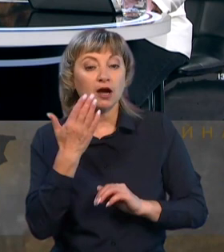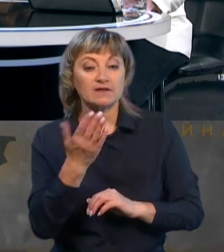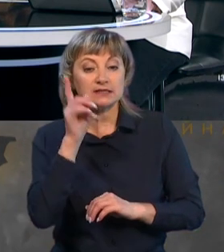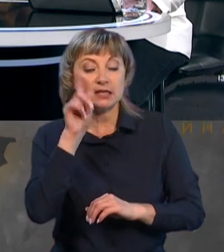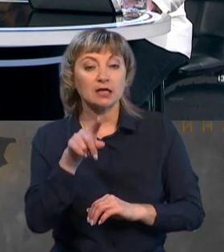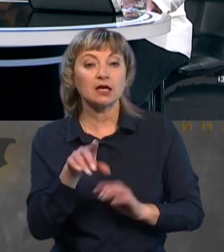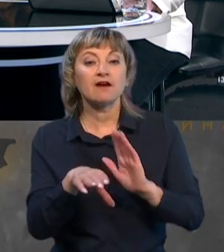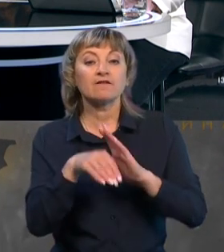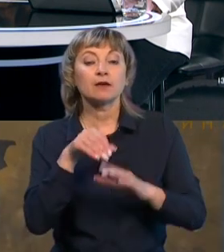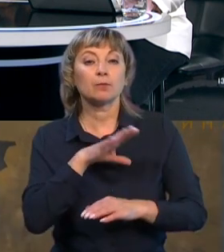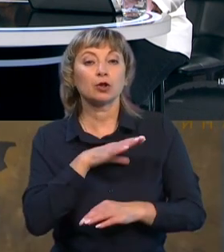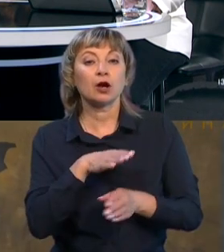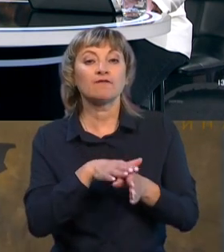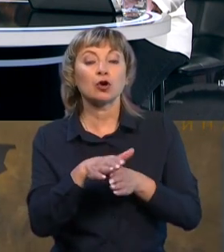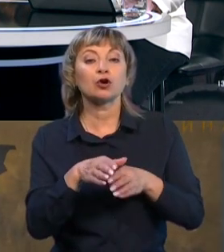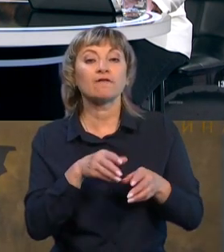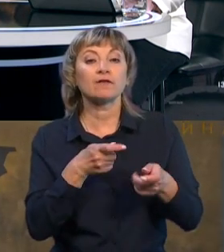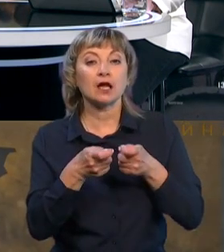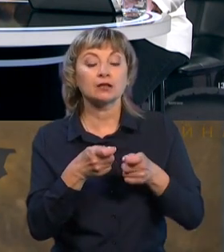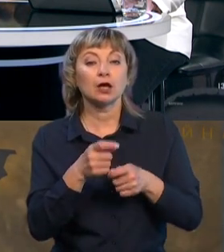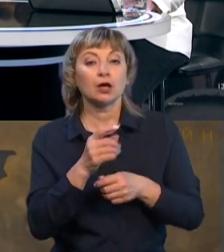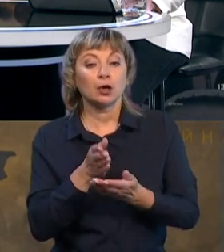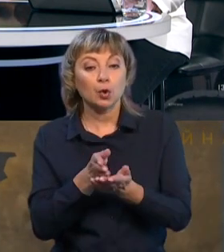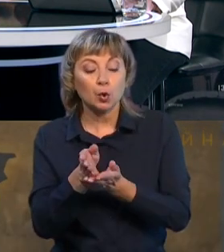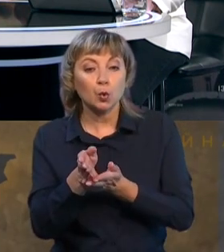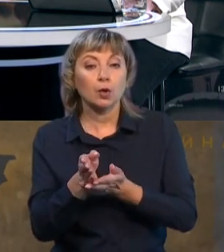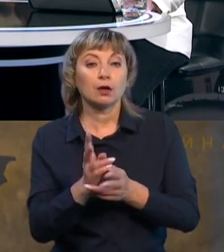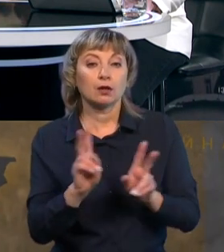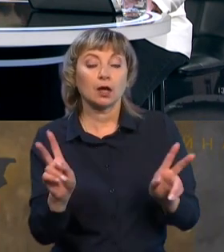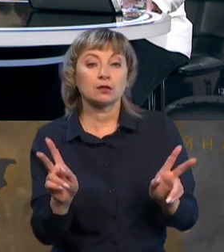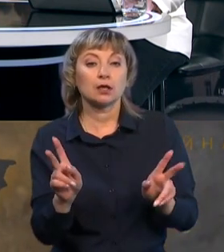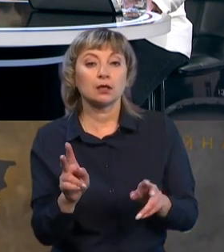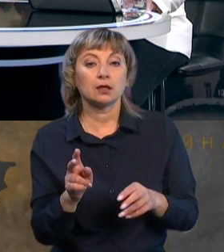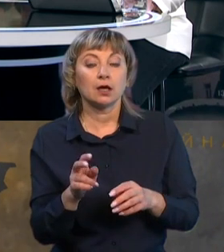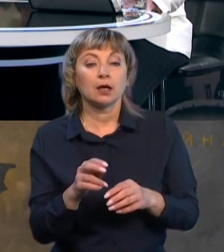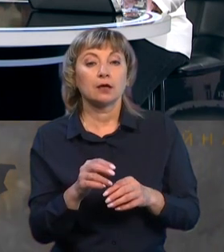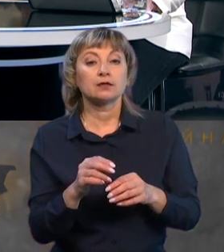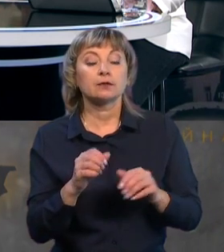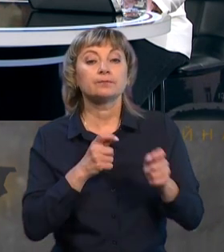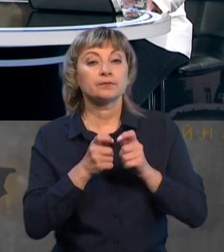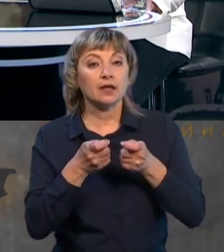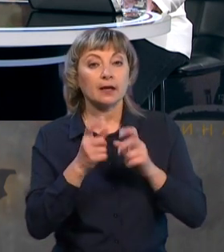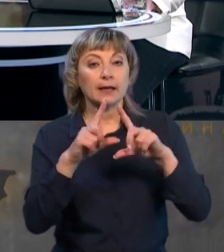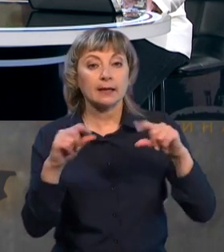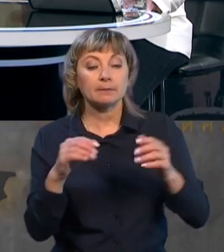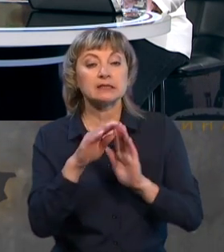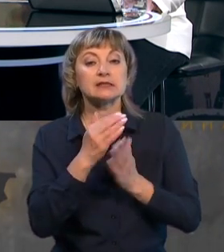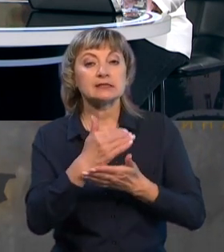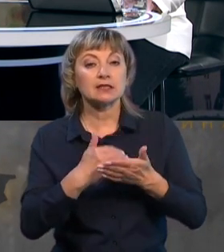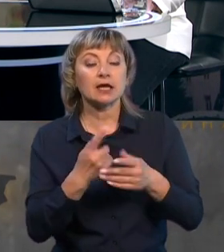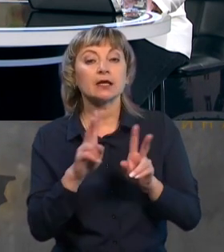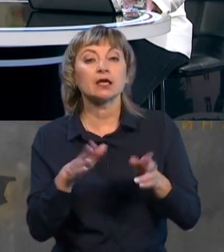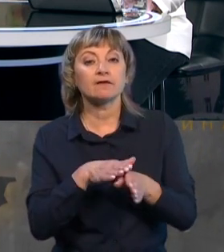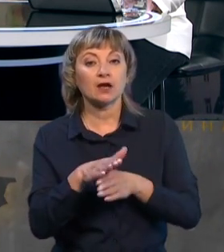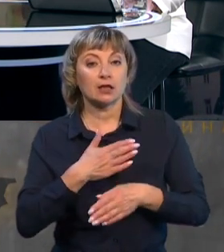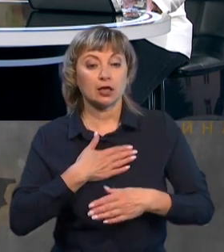вибрано було виконавчою владою саме рух який генерував крем і сценарій який реалізовував